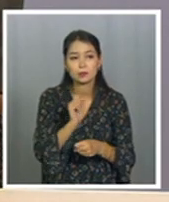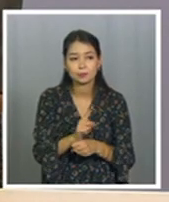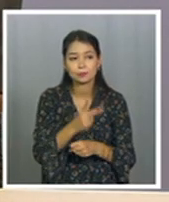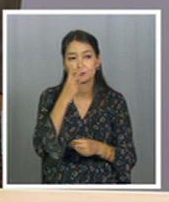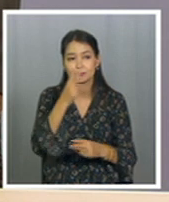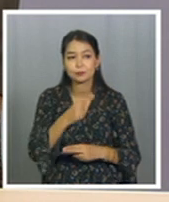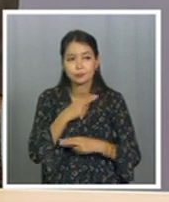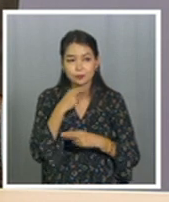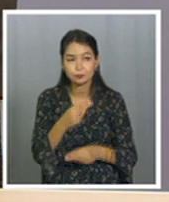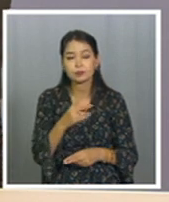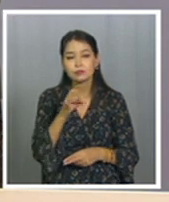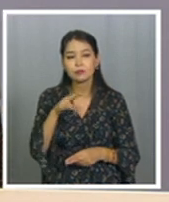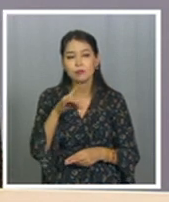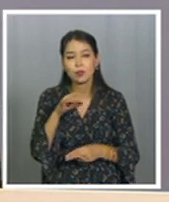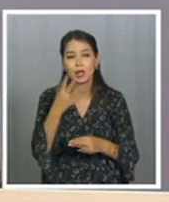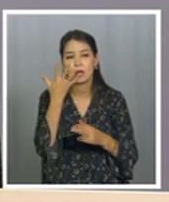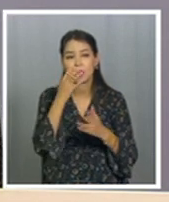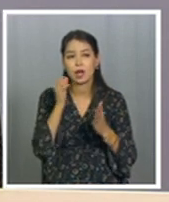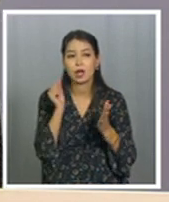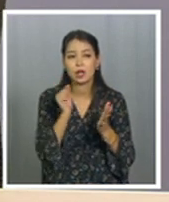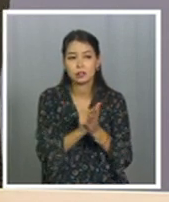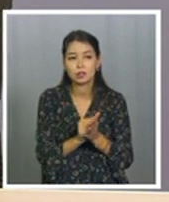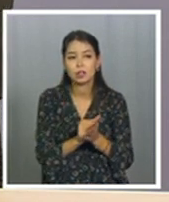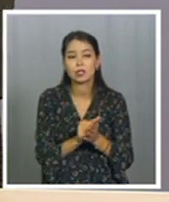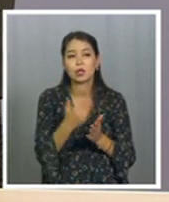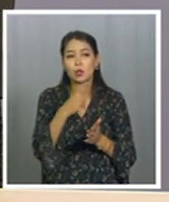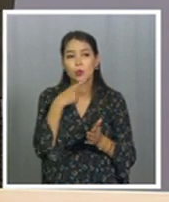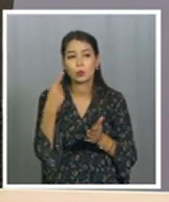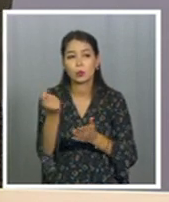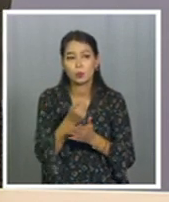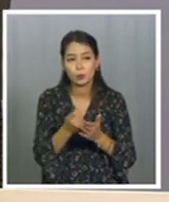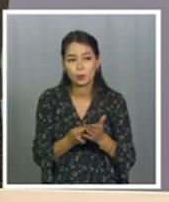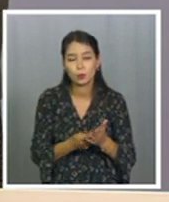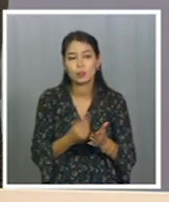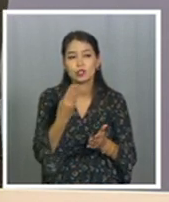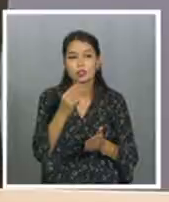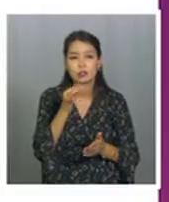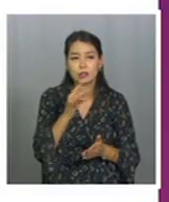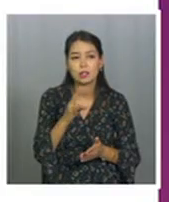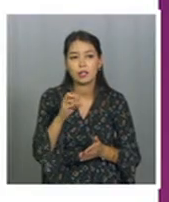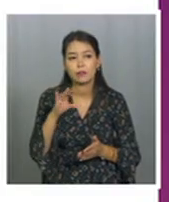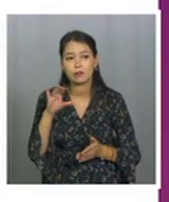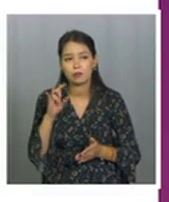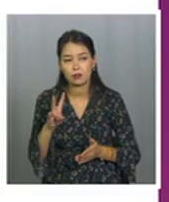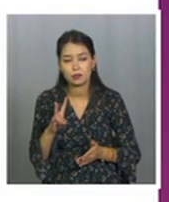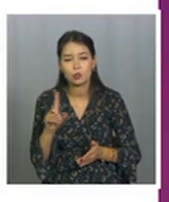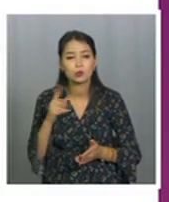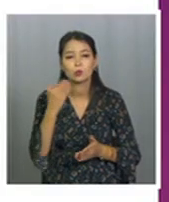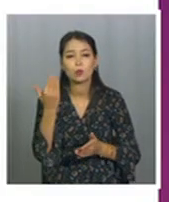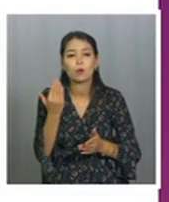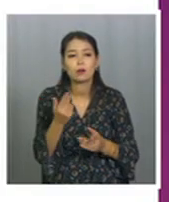Рассмотрите репродукции картин русских художников-пейзажистов Шишкина и Левитана. Что